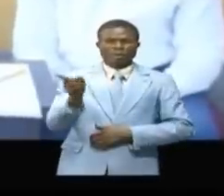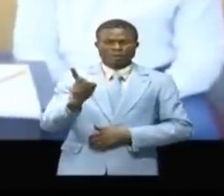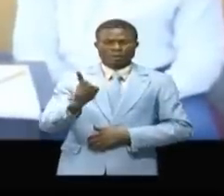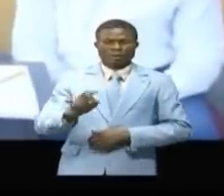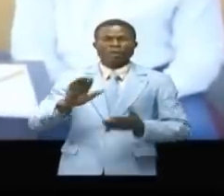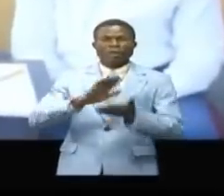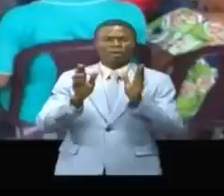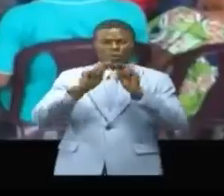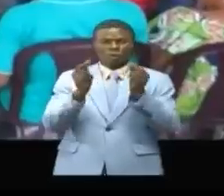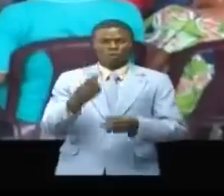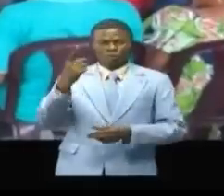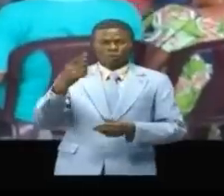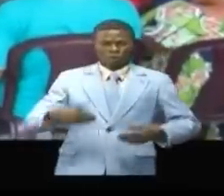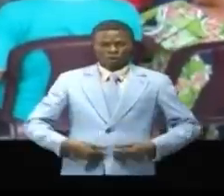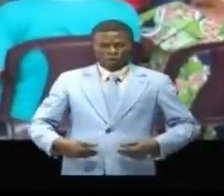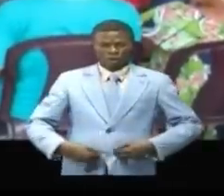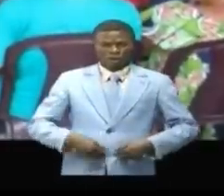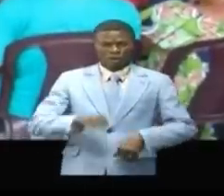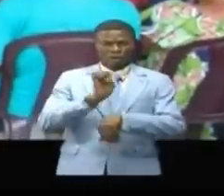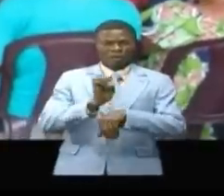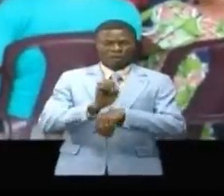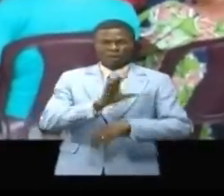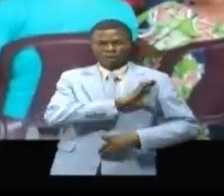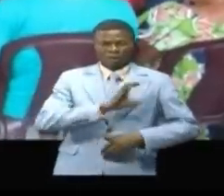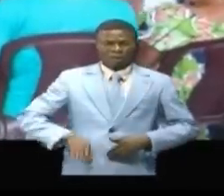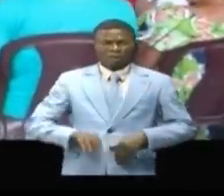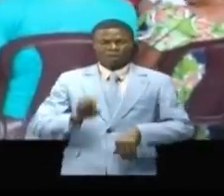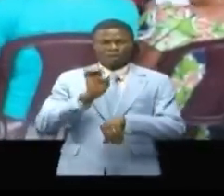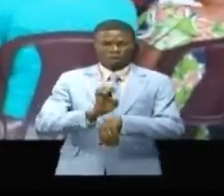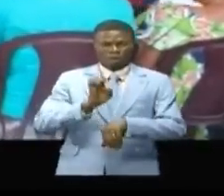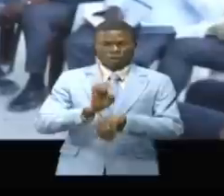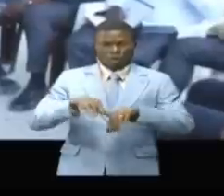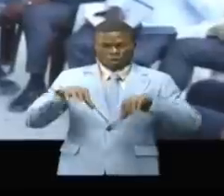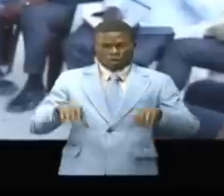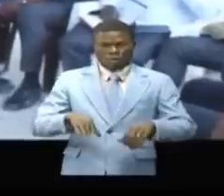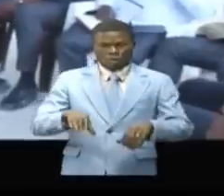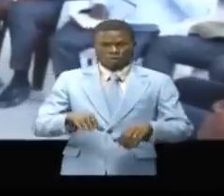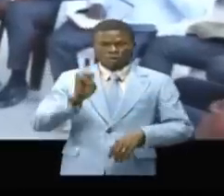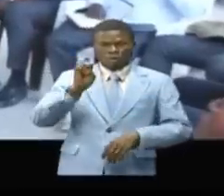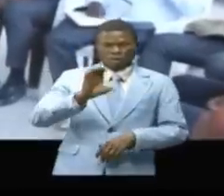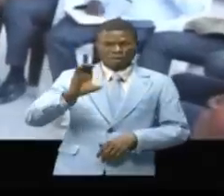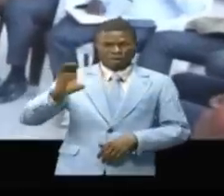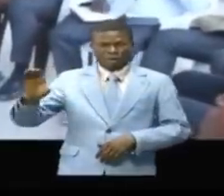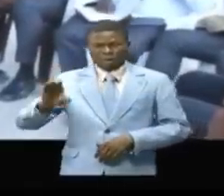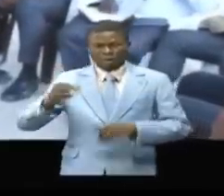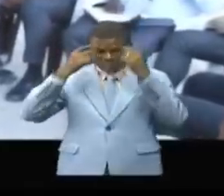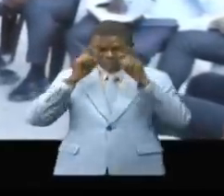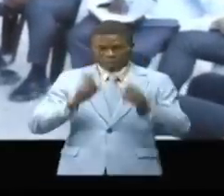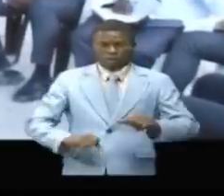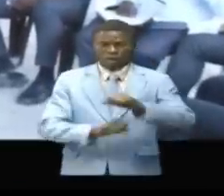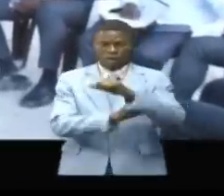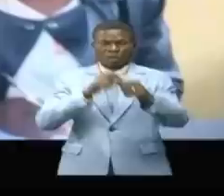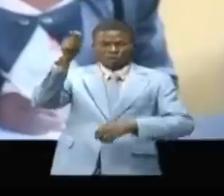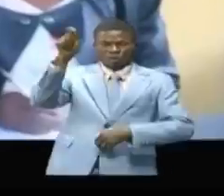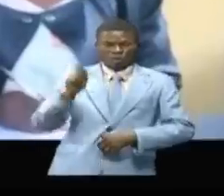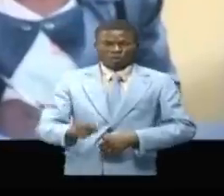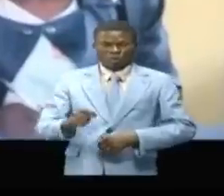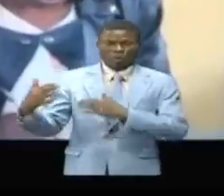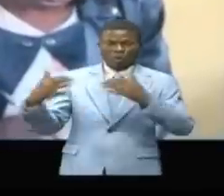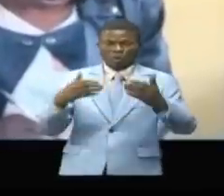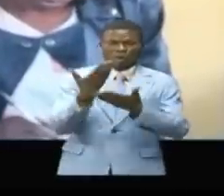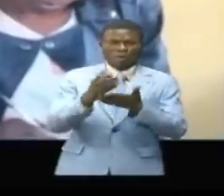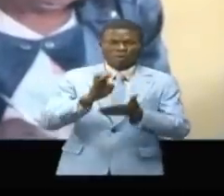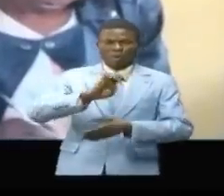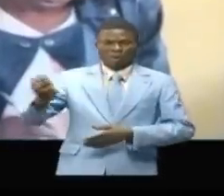seul homme, la jeunesse de l'église du Christ au Congo, ECC, déterminée à soutenir les forces armées congolaises cantonnées au front à l'est de